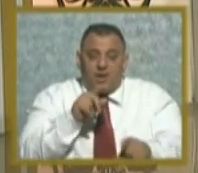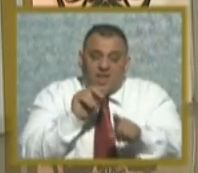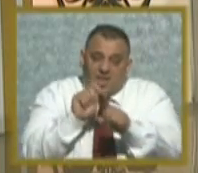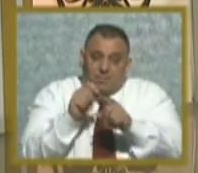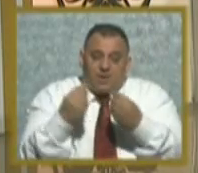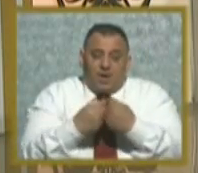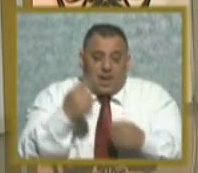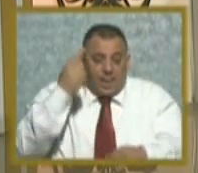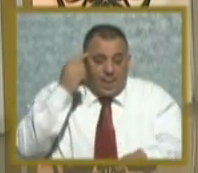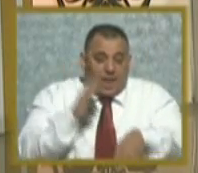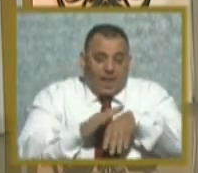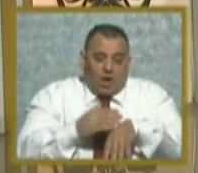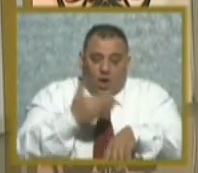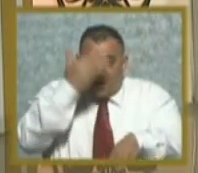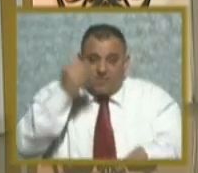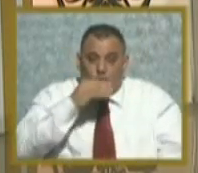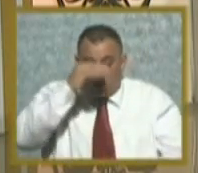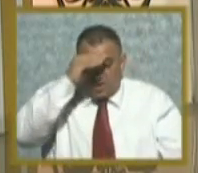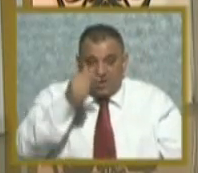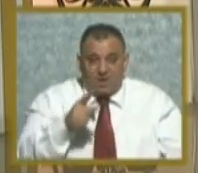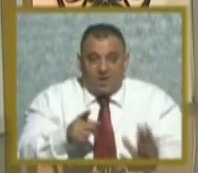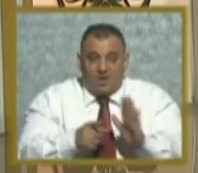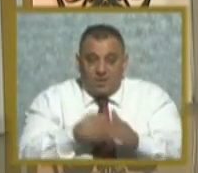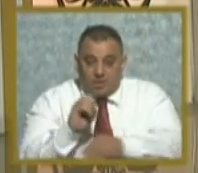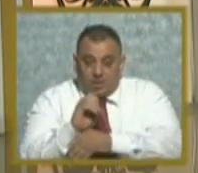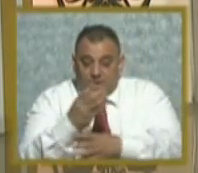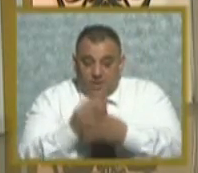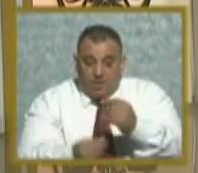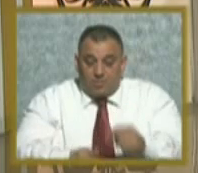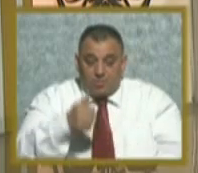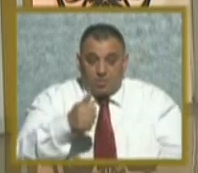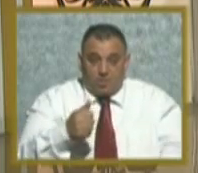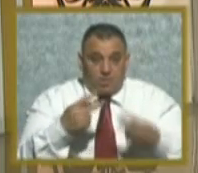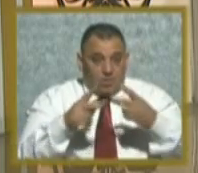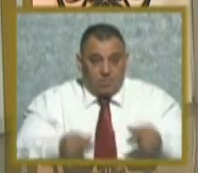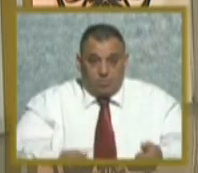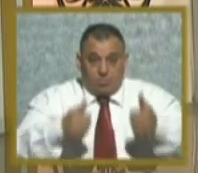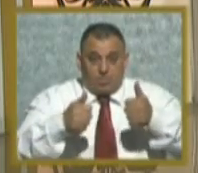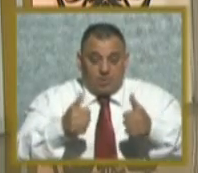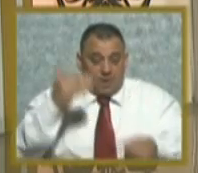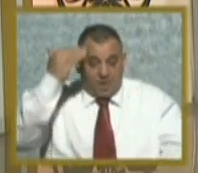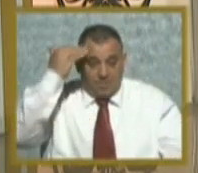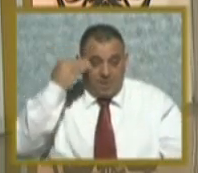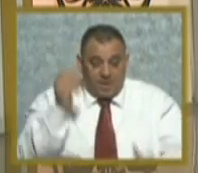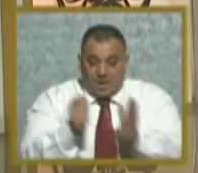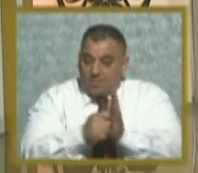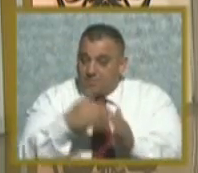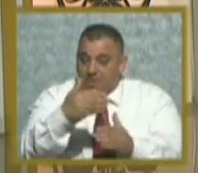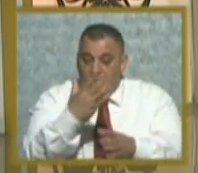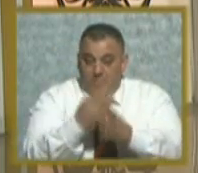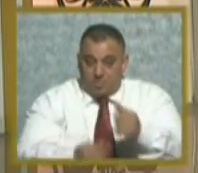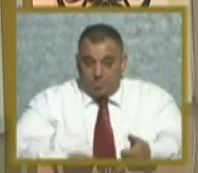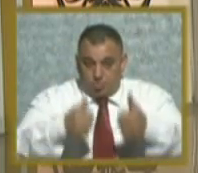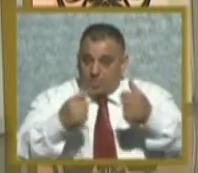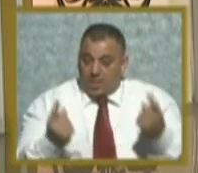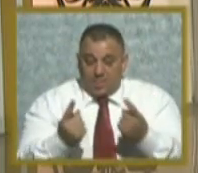أحفظ الروحي. إيه طيب طيب، هي بس لا علمت حاجة يعني مثلاً رجعت ويا النساء عند جاراتي أو عيالي. طيب يا